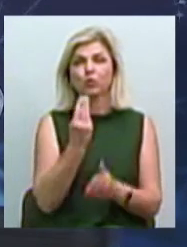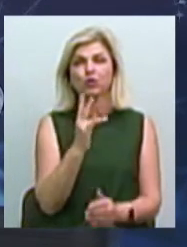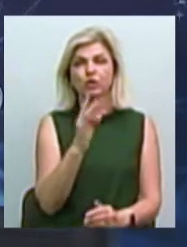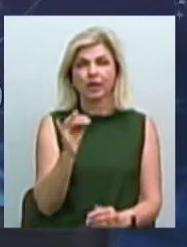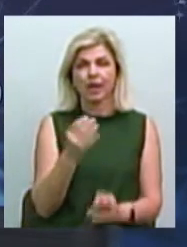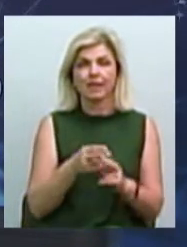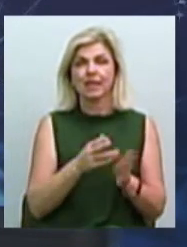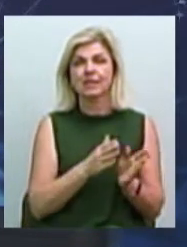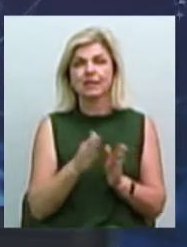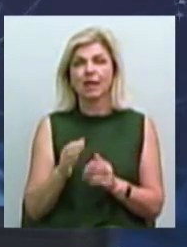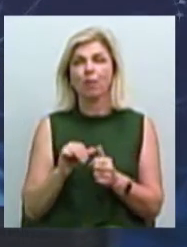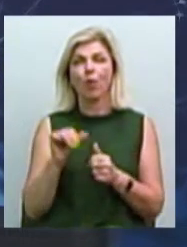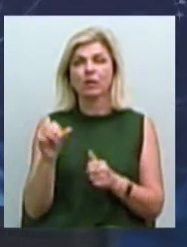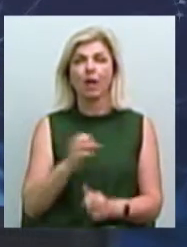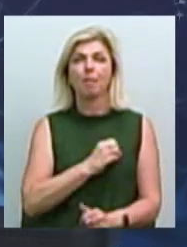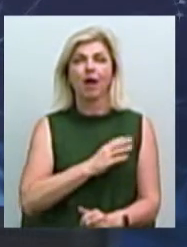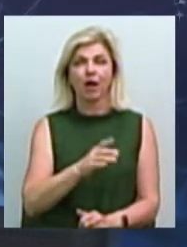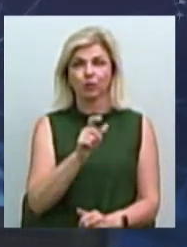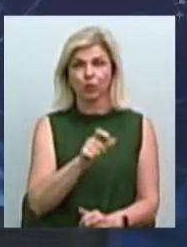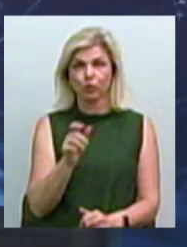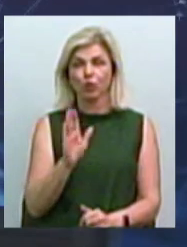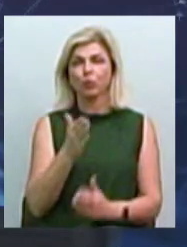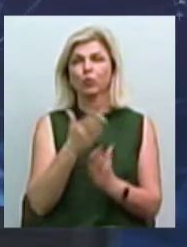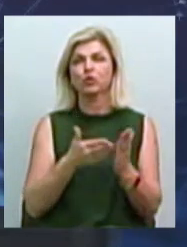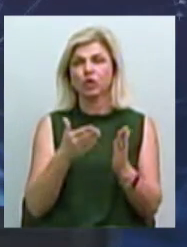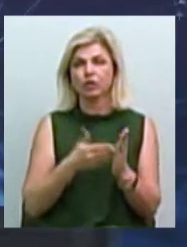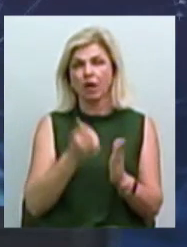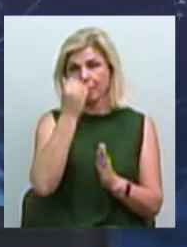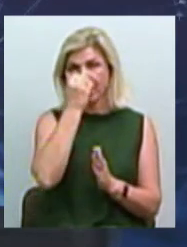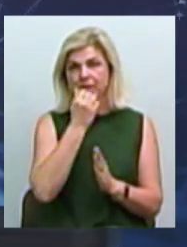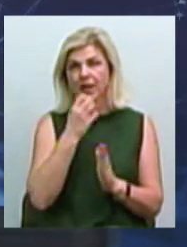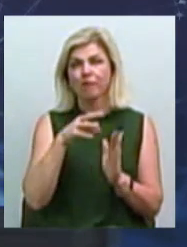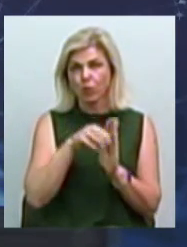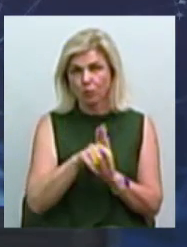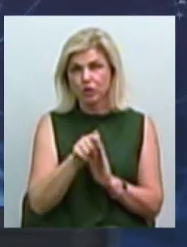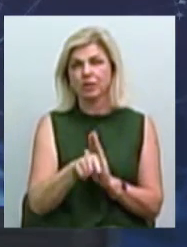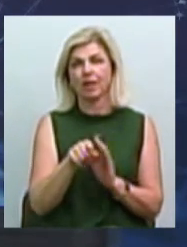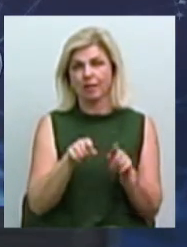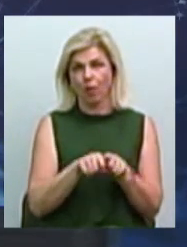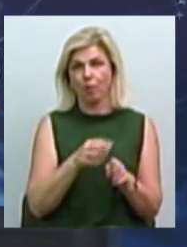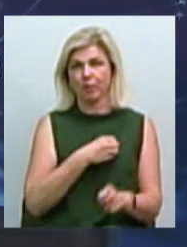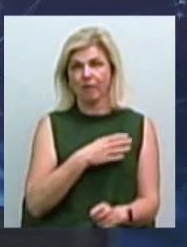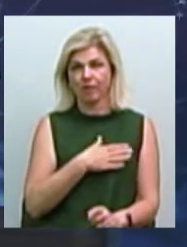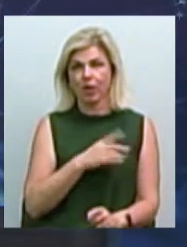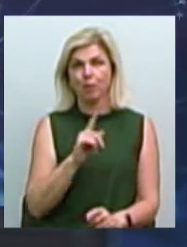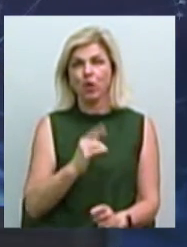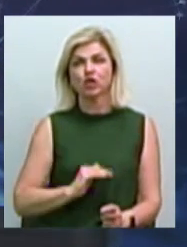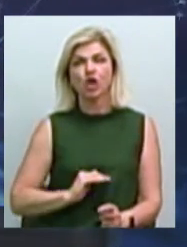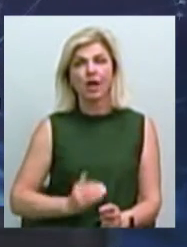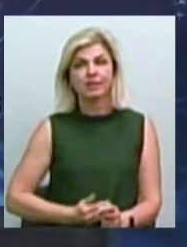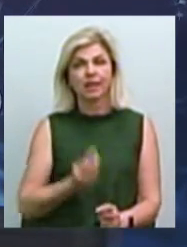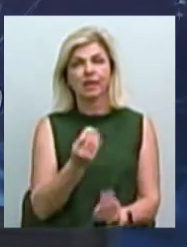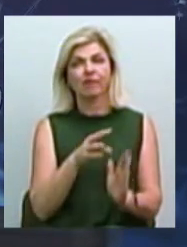отдельно взятых людей будет уничтожена благодаря в том числе и такой приватизации. Потому что частный инвестор, назначив